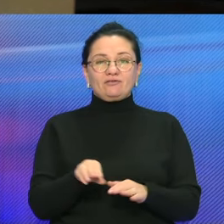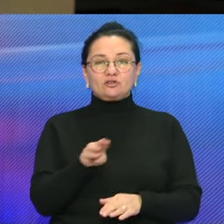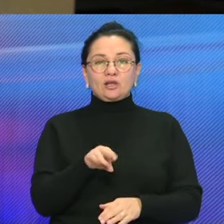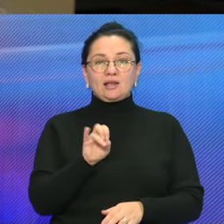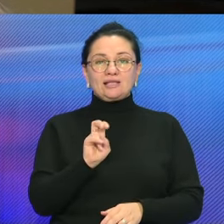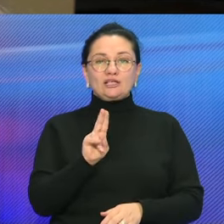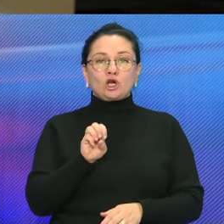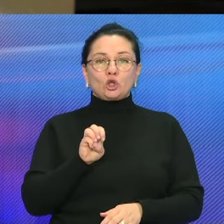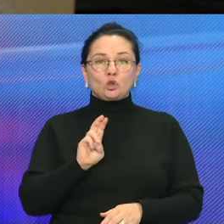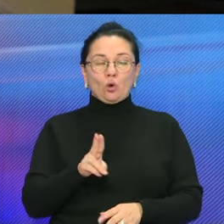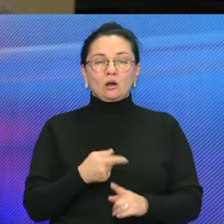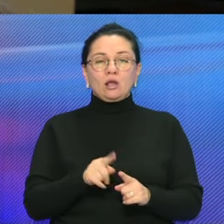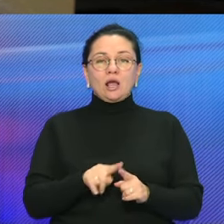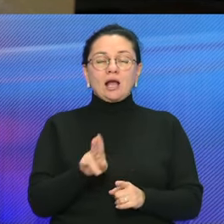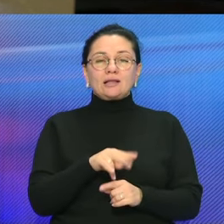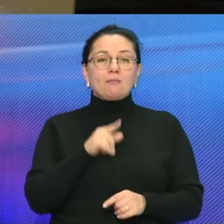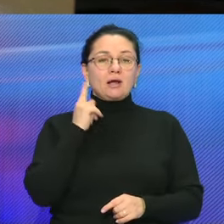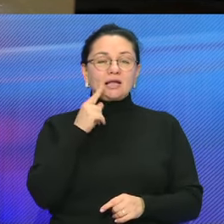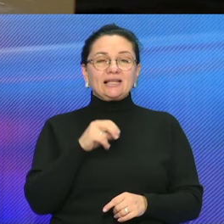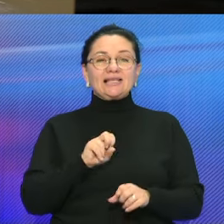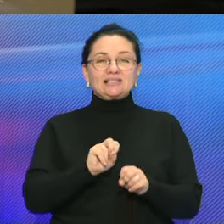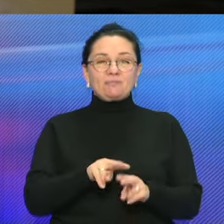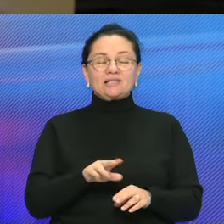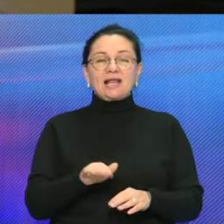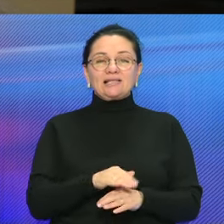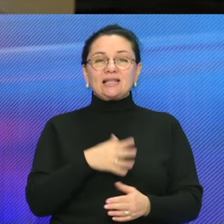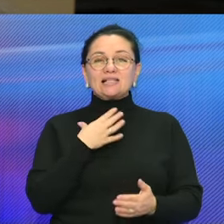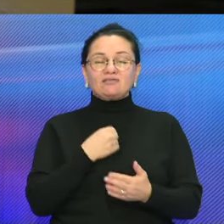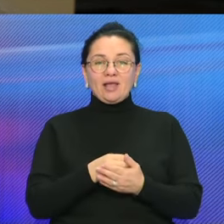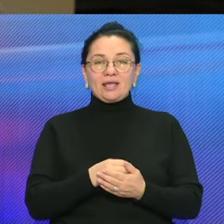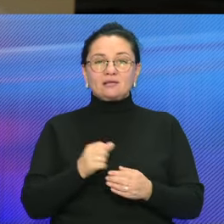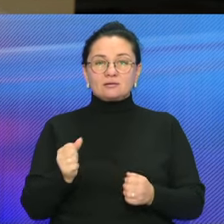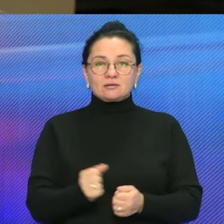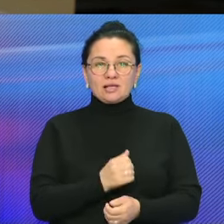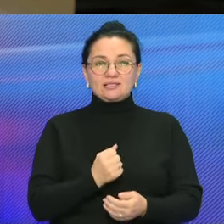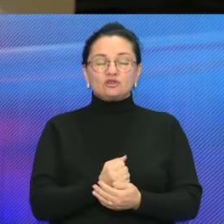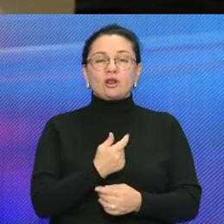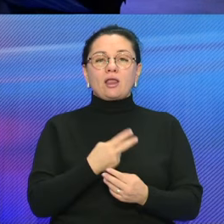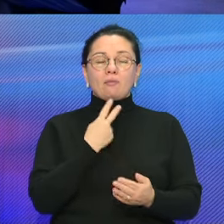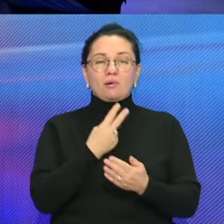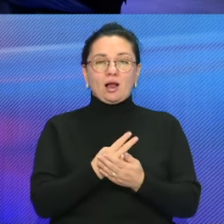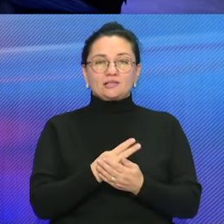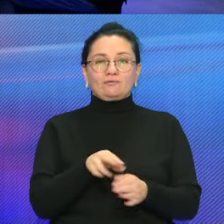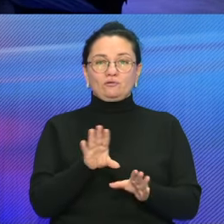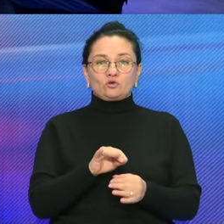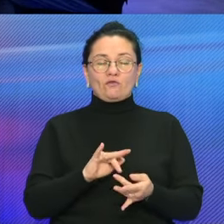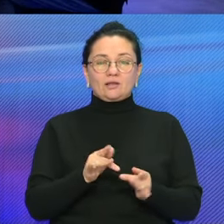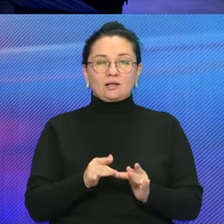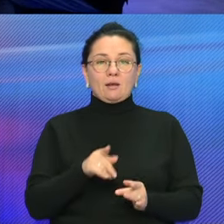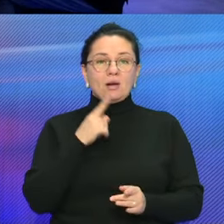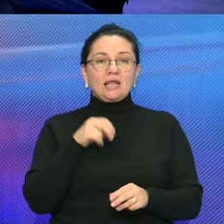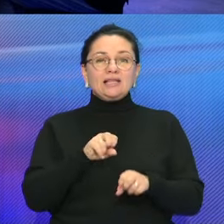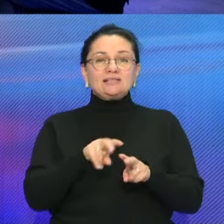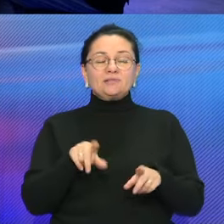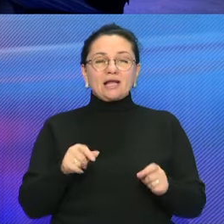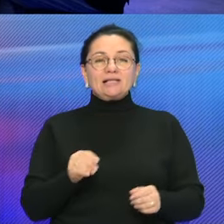когда молодые специалисты про свои производственные достижения выкладывают в свой аккаунт ТикТока. Молодые специалисты працуют у